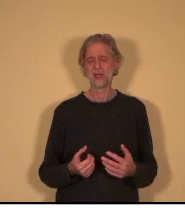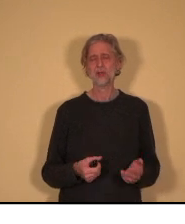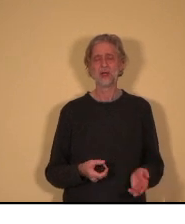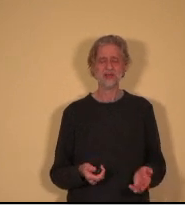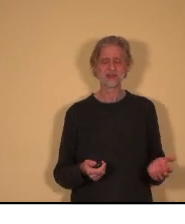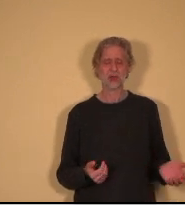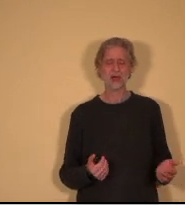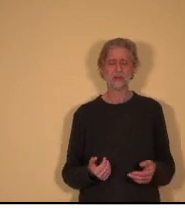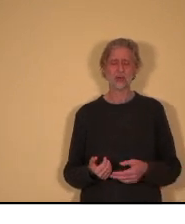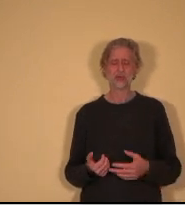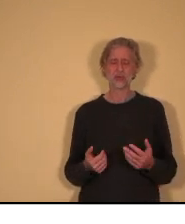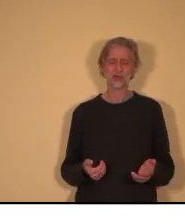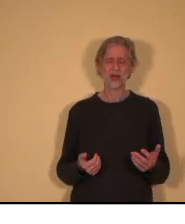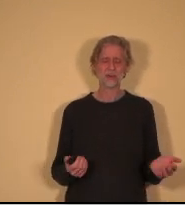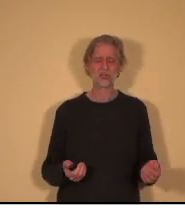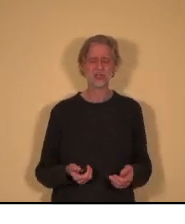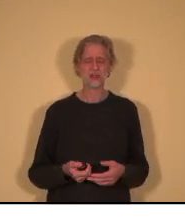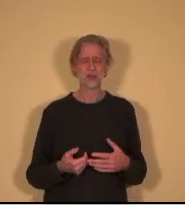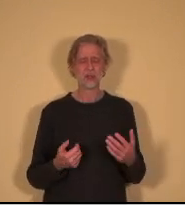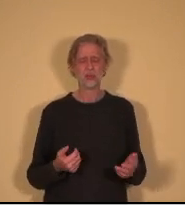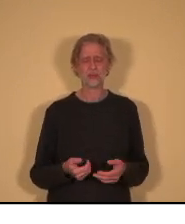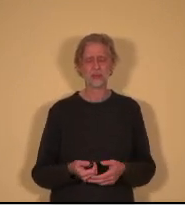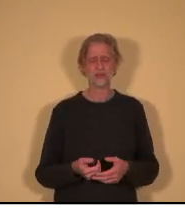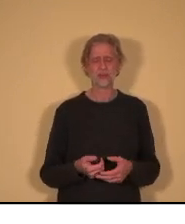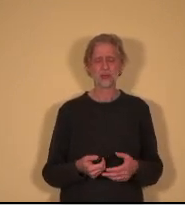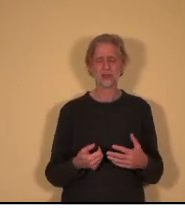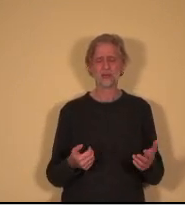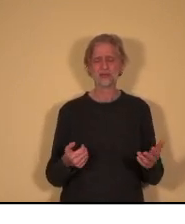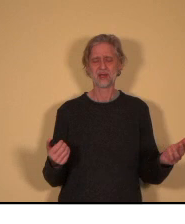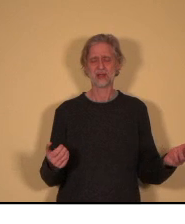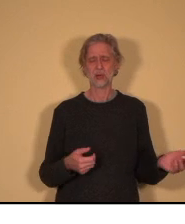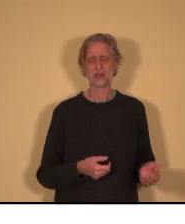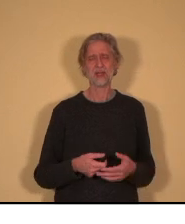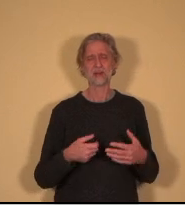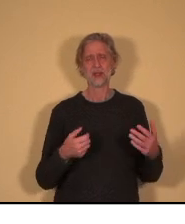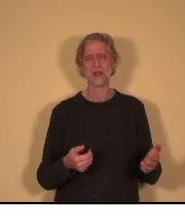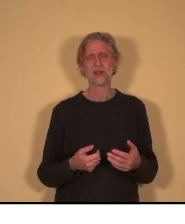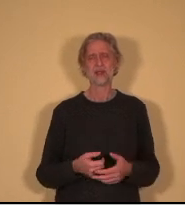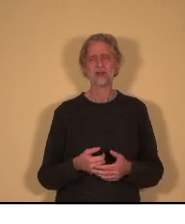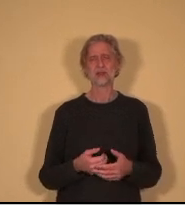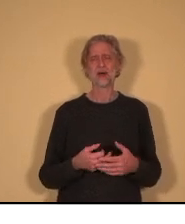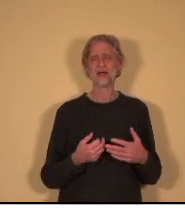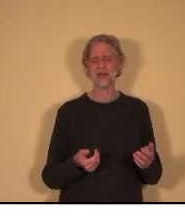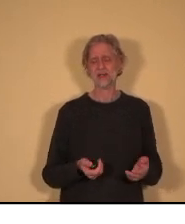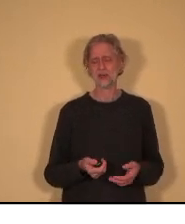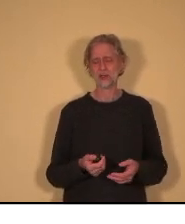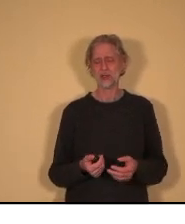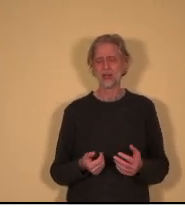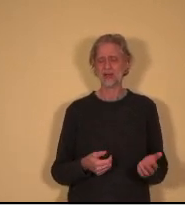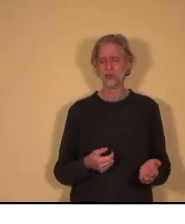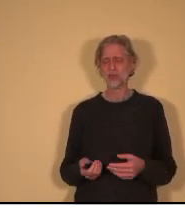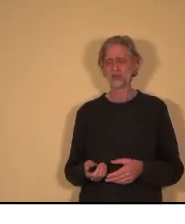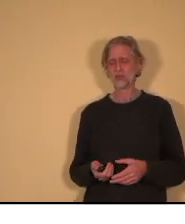150 US-Dollar pro Tonne abgeschiedenem und auf 150 Grad komprimierten CO2 rechnen